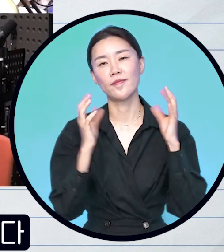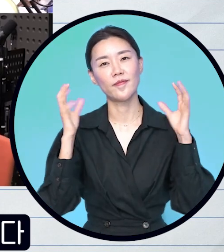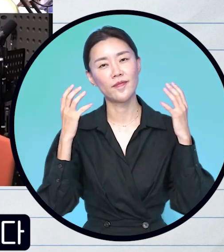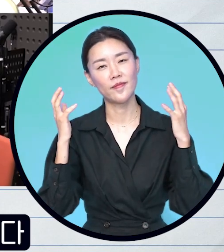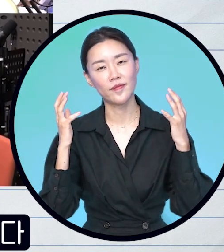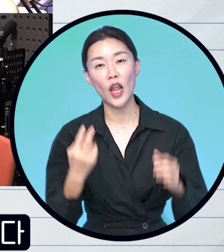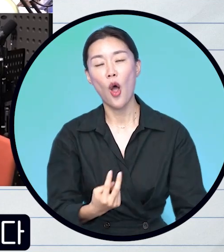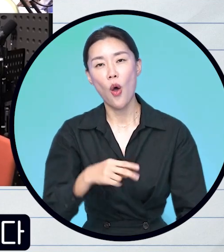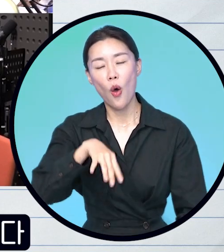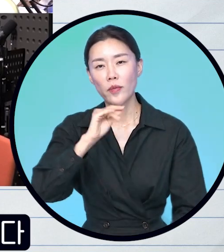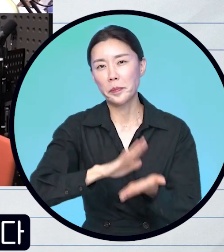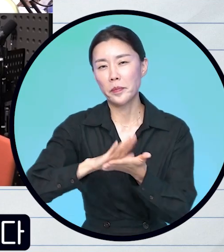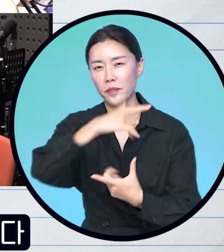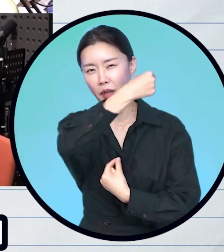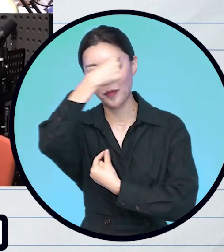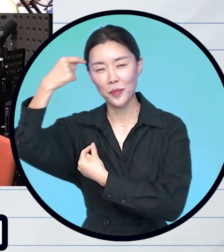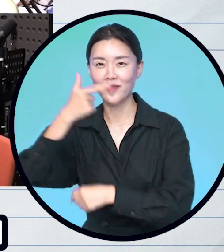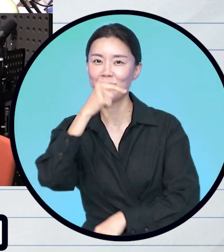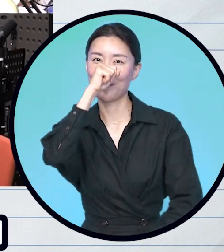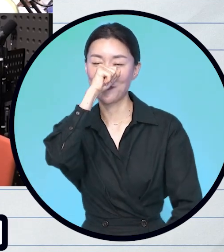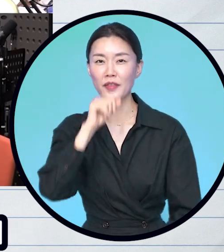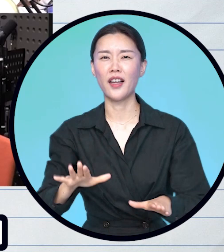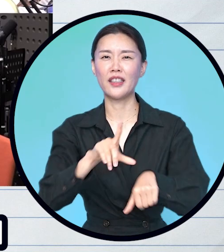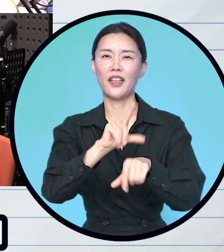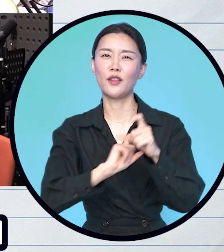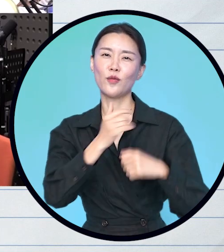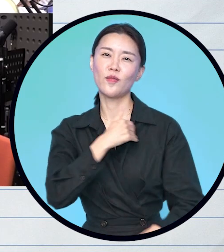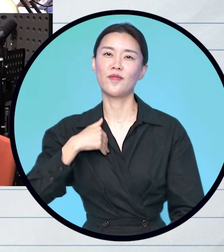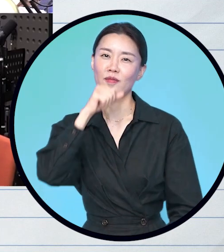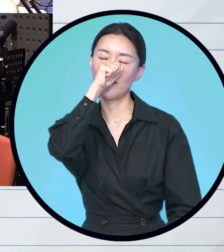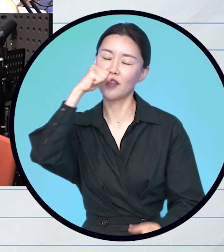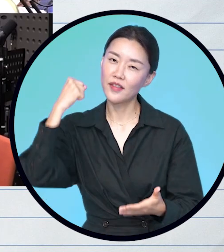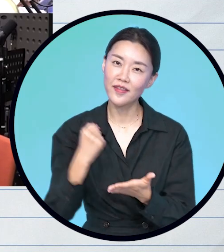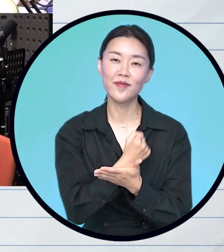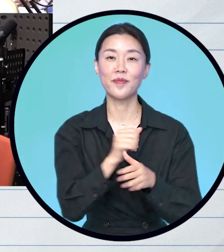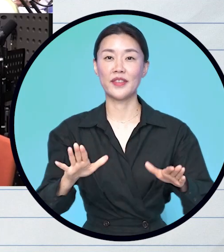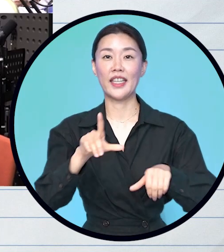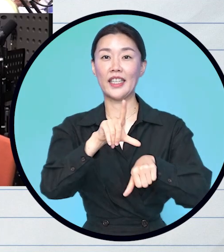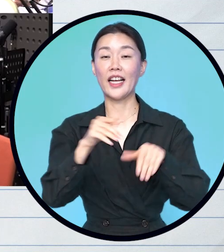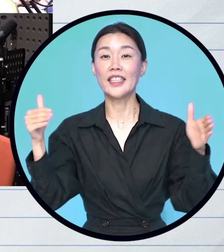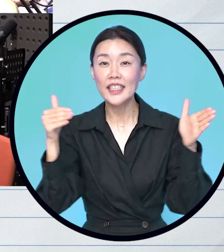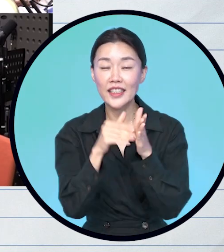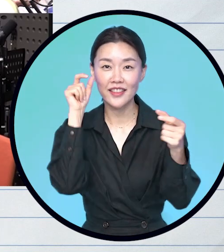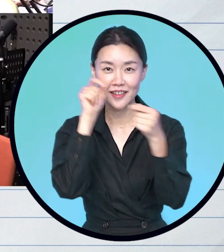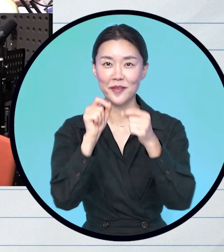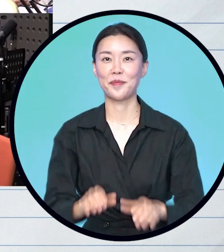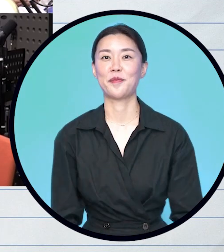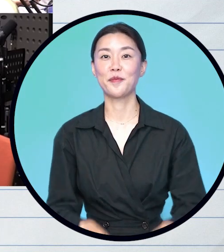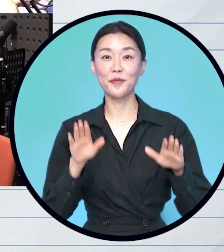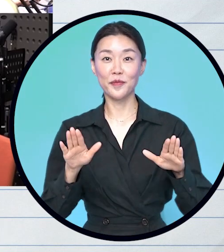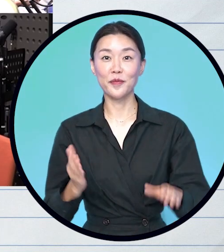호흡까지 진짜 기가 막혔다. 어, 너무 좋았습니다. 저희도 시간이 좀 더 있으면 좋았을 텐데 아쉽게도 이제 마칠 시간이 됐어요.